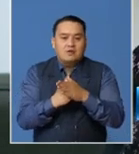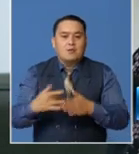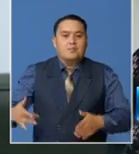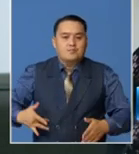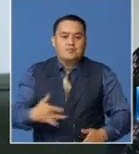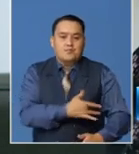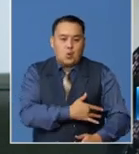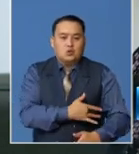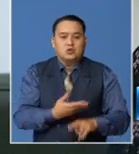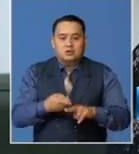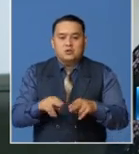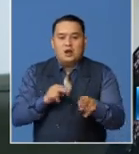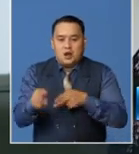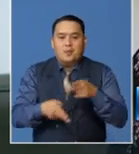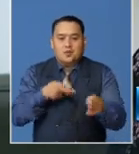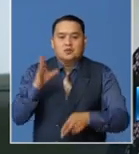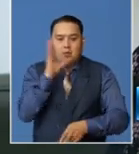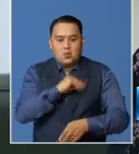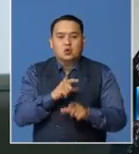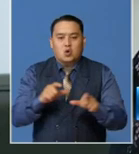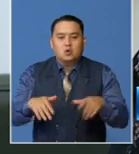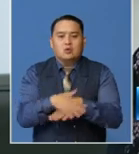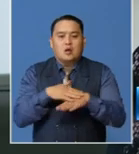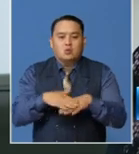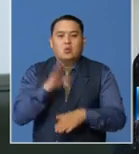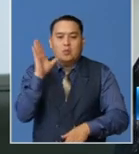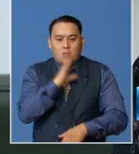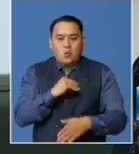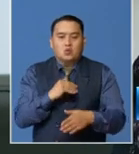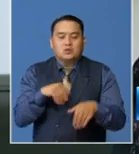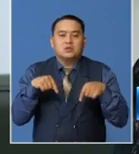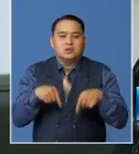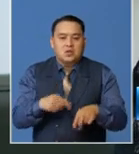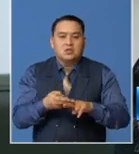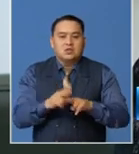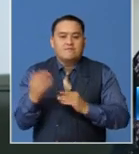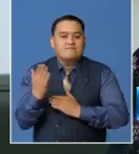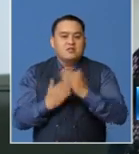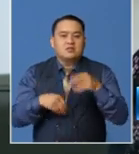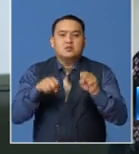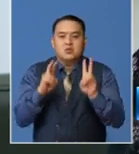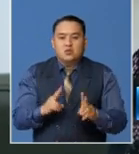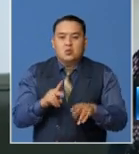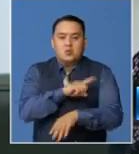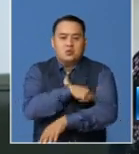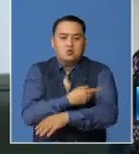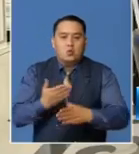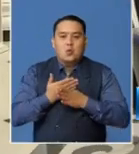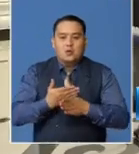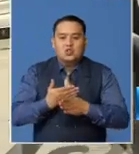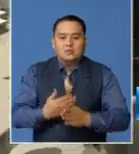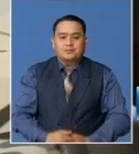и мочеточнике и теперь наши жители до кургана получить здесь эту высоко специализированную медицинскую помощь